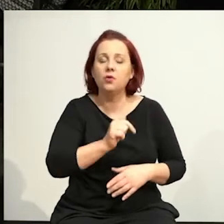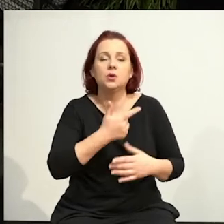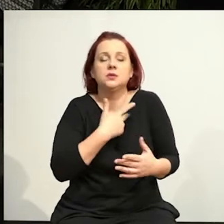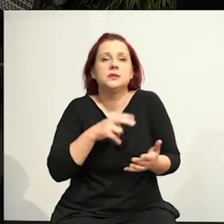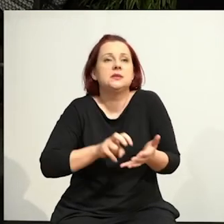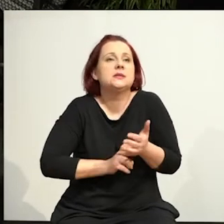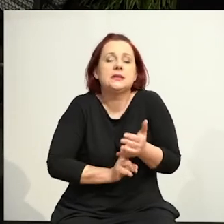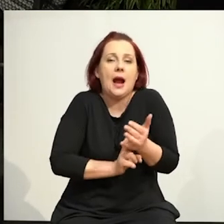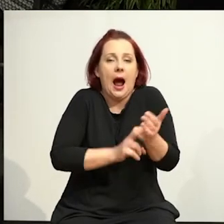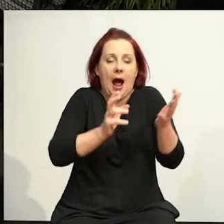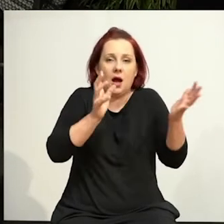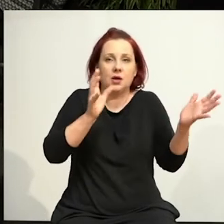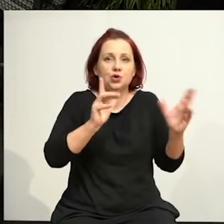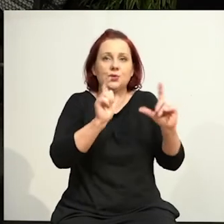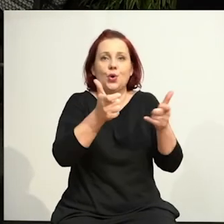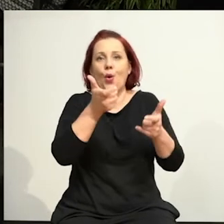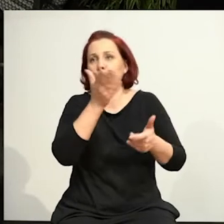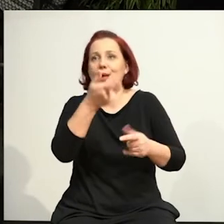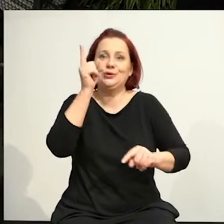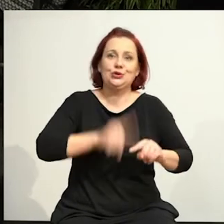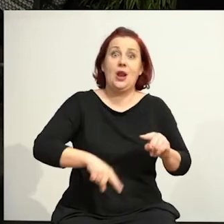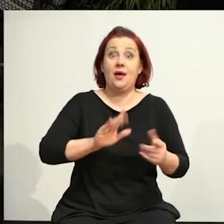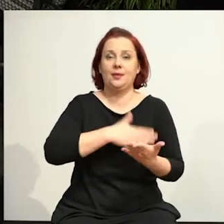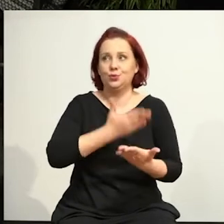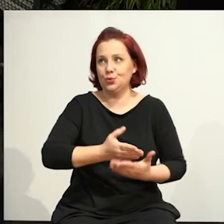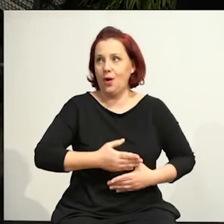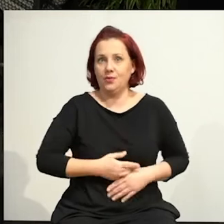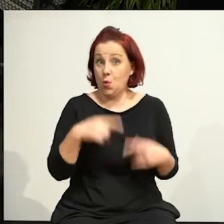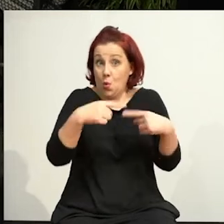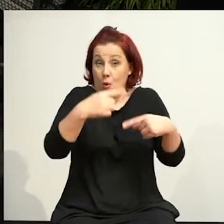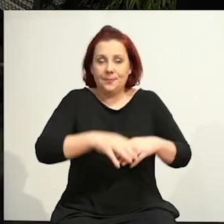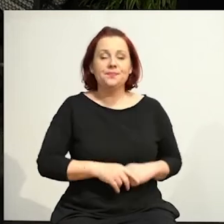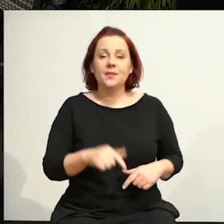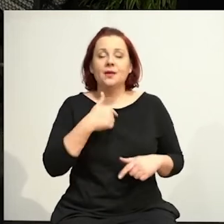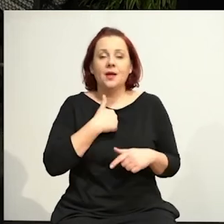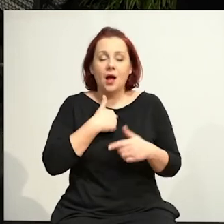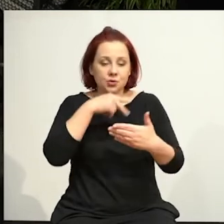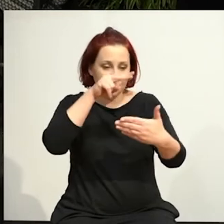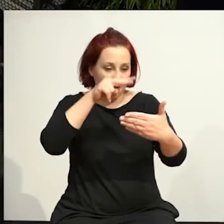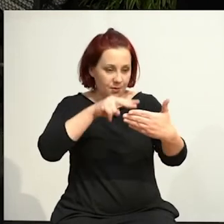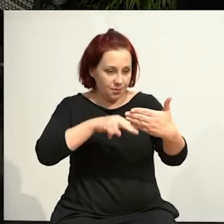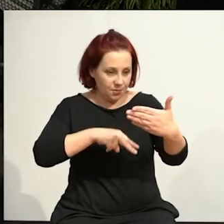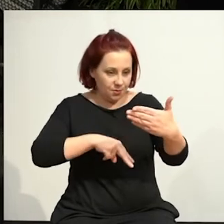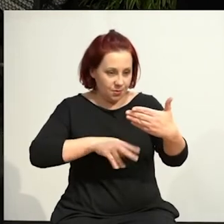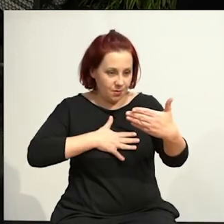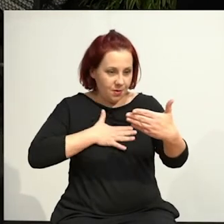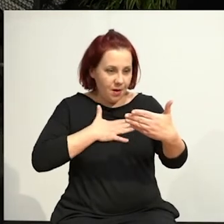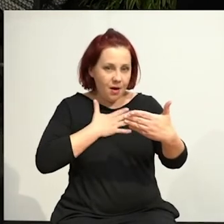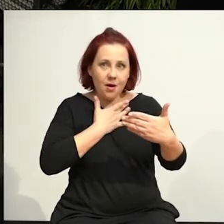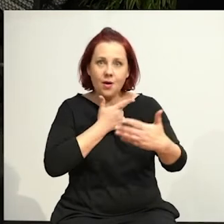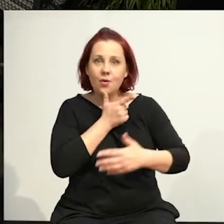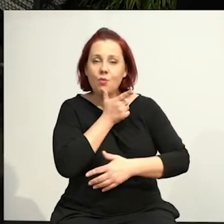lękiem, że coś nie będzie dobrze. I popadłem absolutnie w zachwyt, że w tym momencie myślę sobie, no